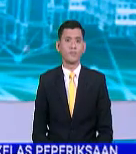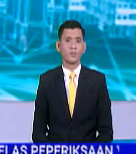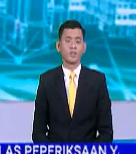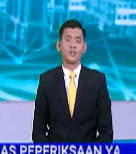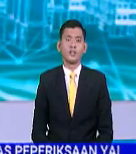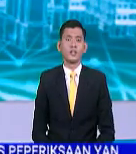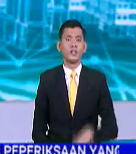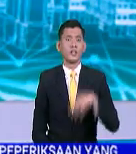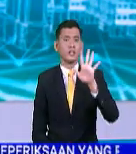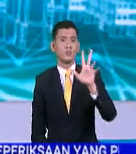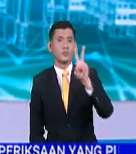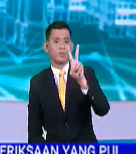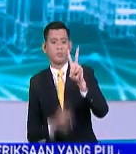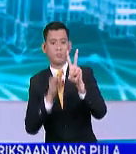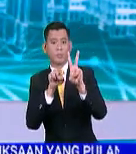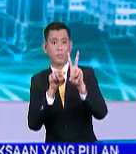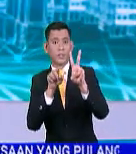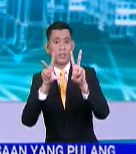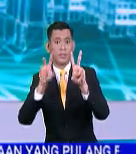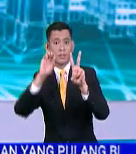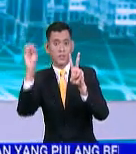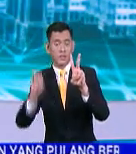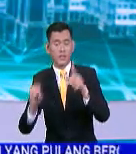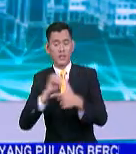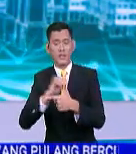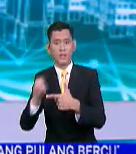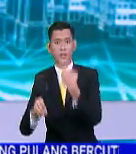Kira-kira 52.3% atau